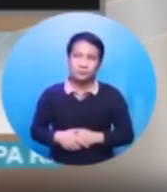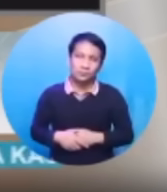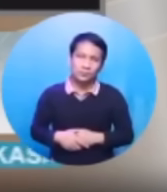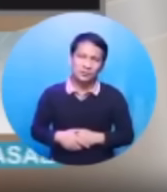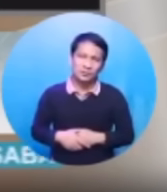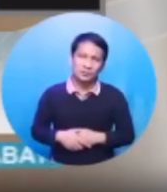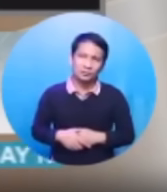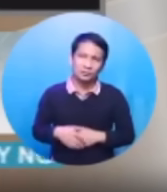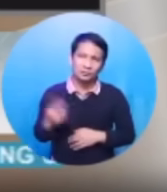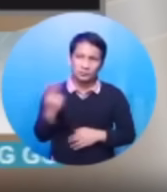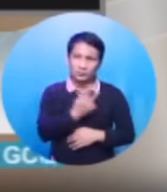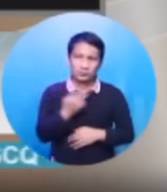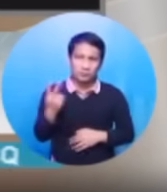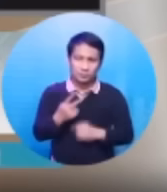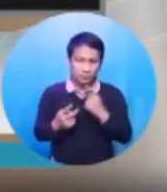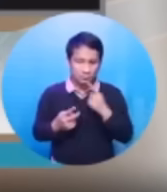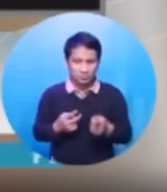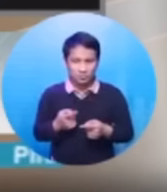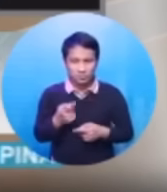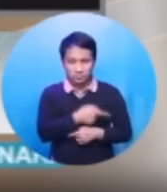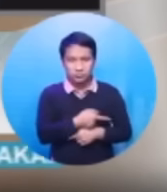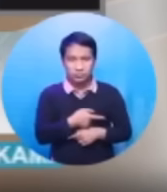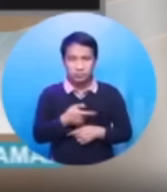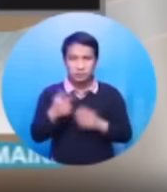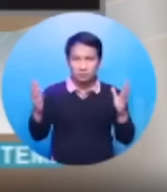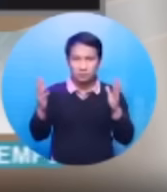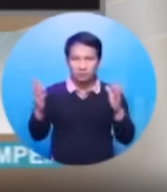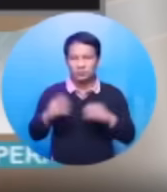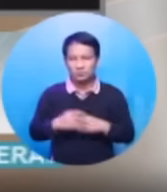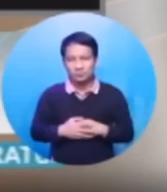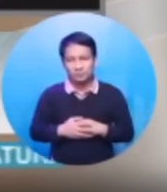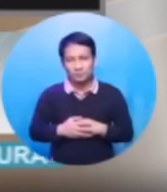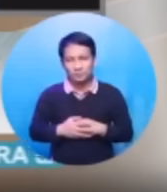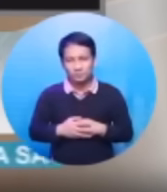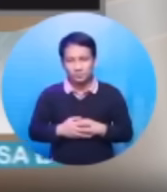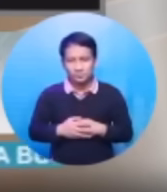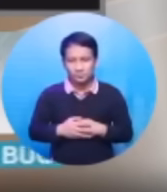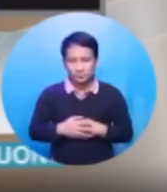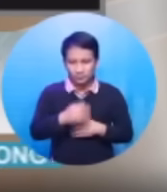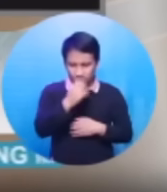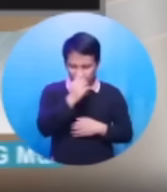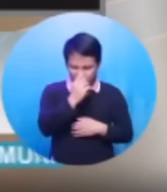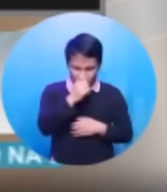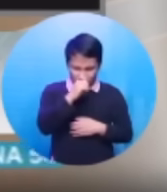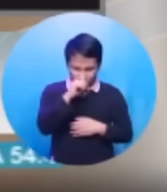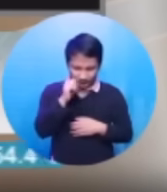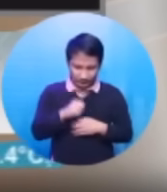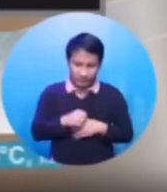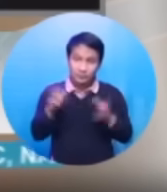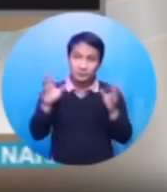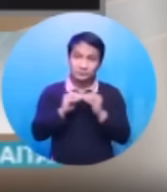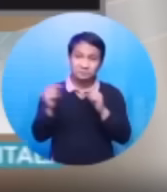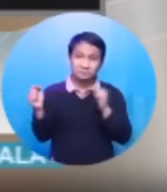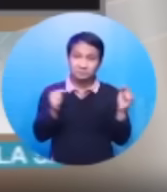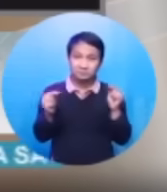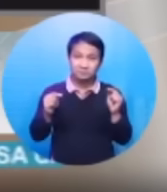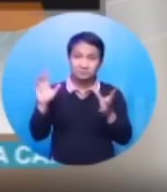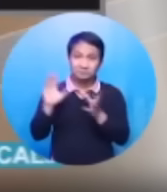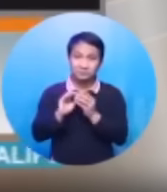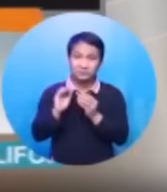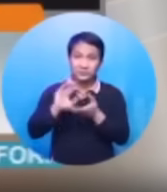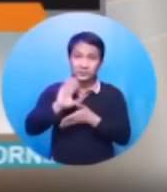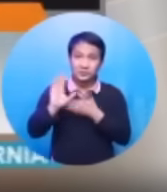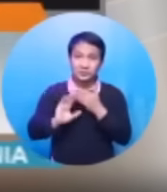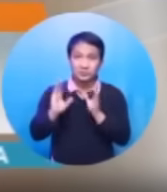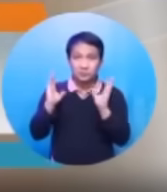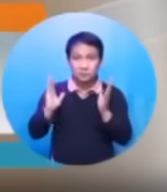pa mo, sinampal mo. Tinignan ko yung itsura mo. Tapos sa pag sa akin. Ano sinabi mo? Okay. Diba, ano sinabi mo pagkatapos ng pagbubugbog?